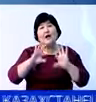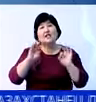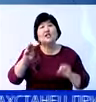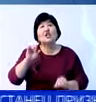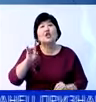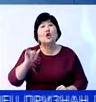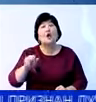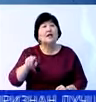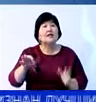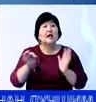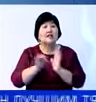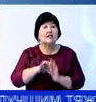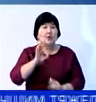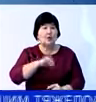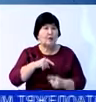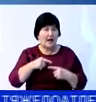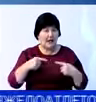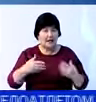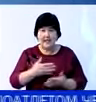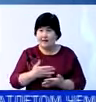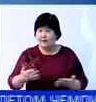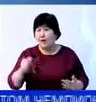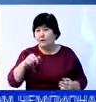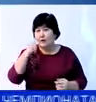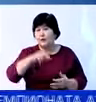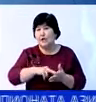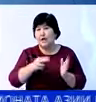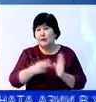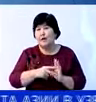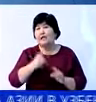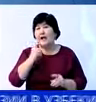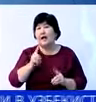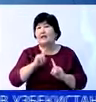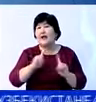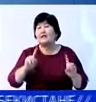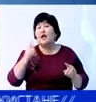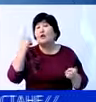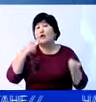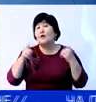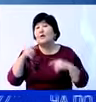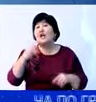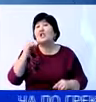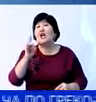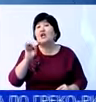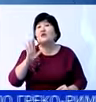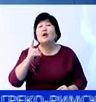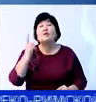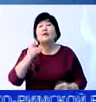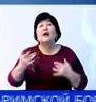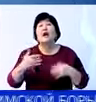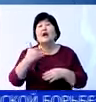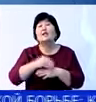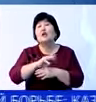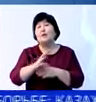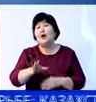жырау. С этой целью используются разные форматы. В этом году планируется отдельно останавливаться на творчестве шаиров. Первый концерт был